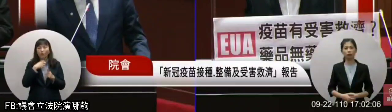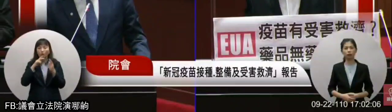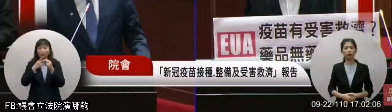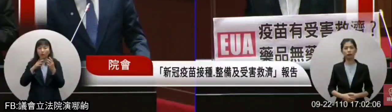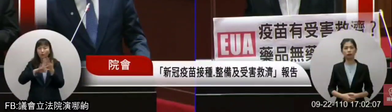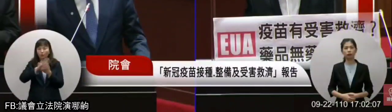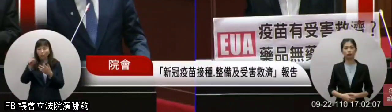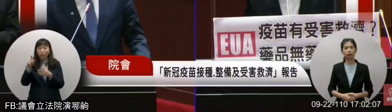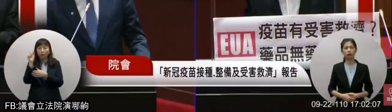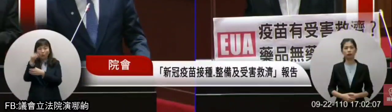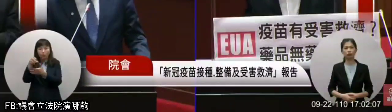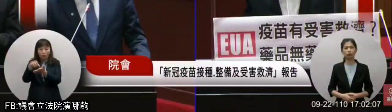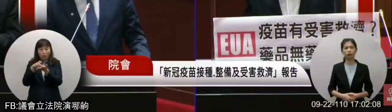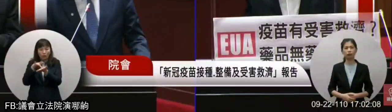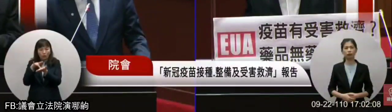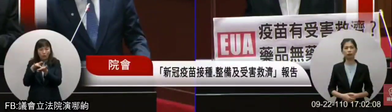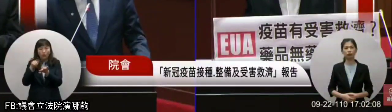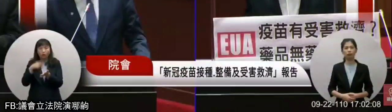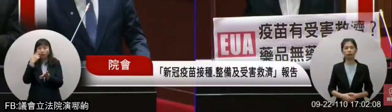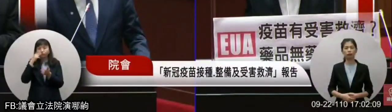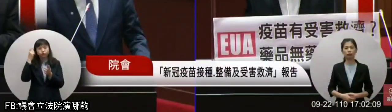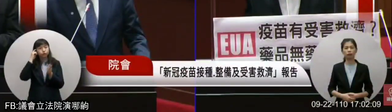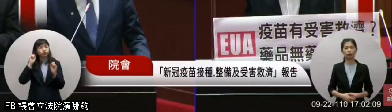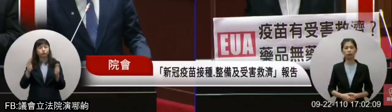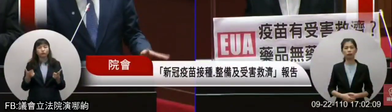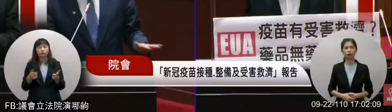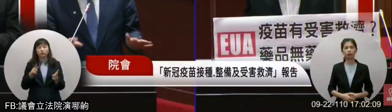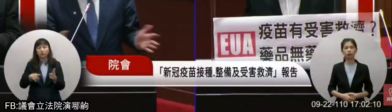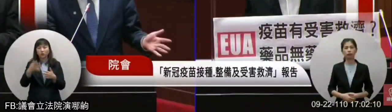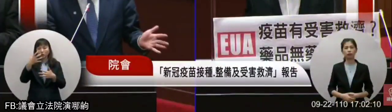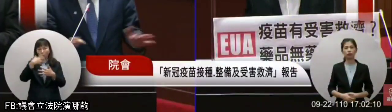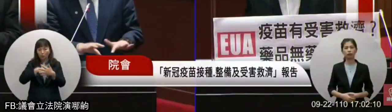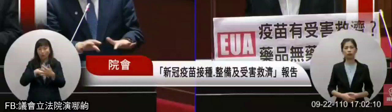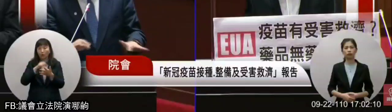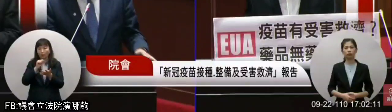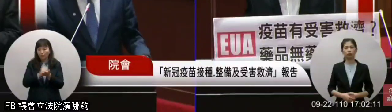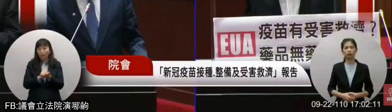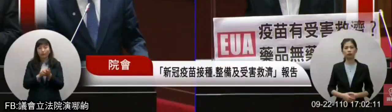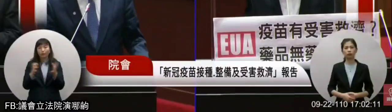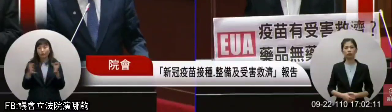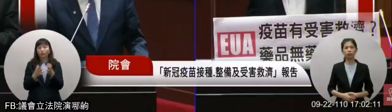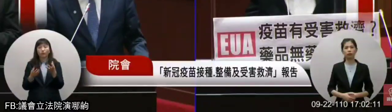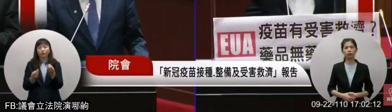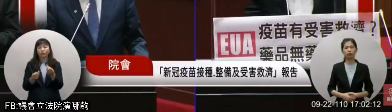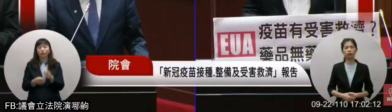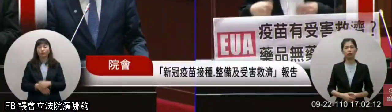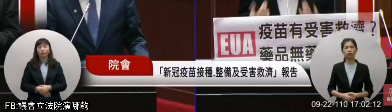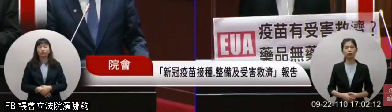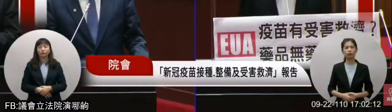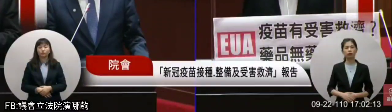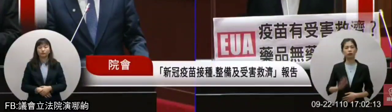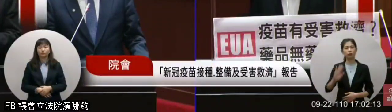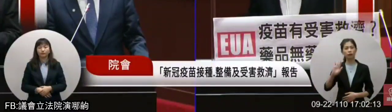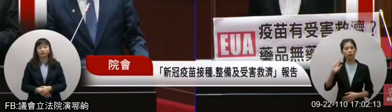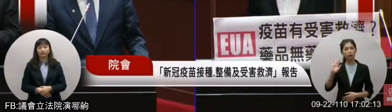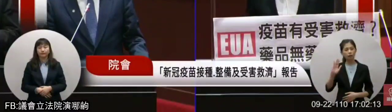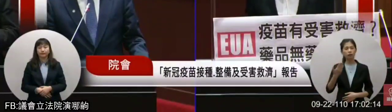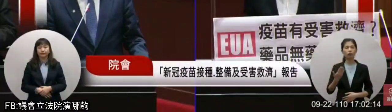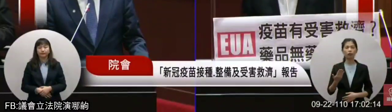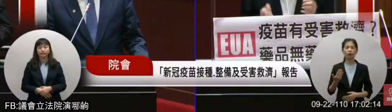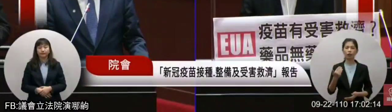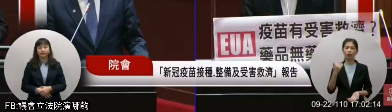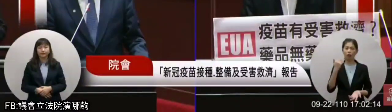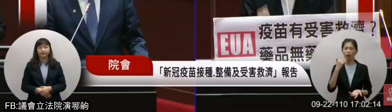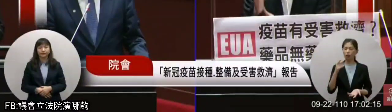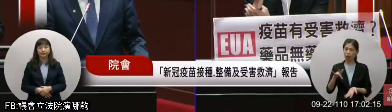有许可证的药物的风险是不同，所以没有把它放在一起来做相关的。 但是到时候你就怎么，你如何去说服？